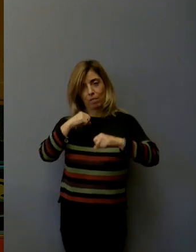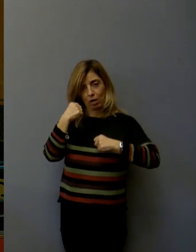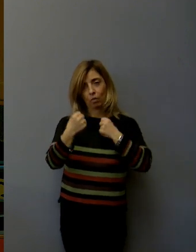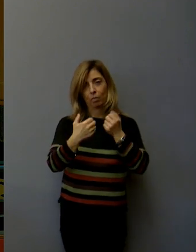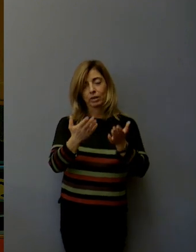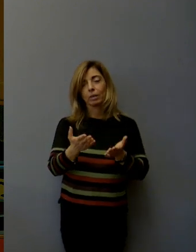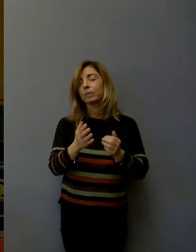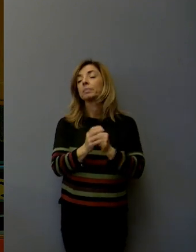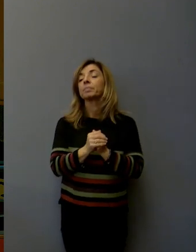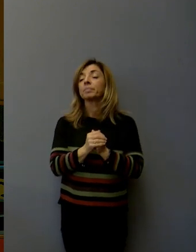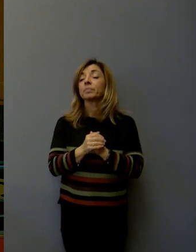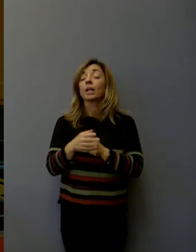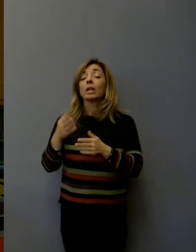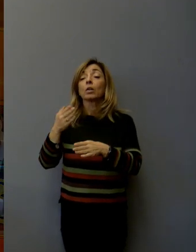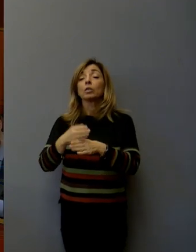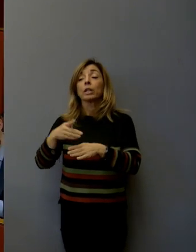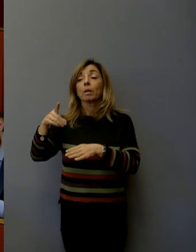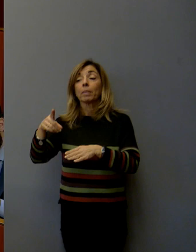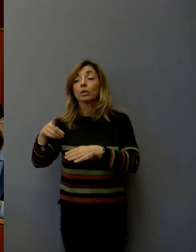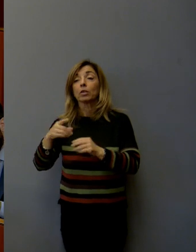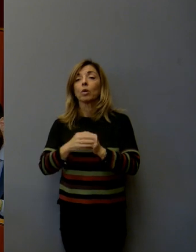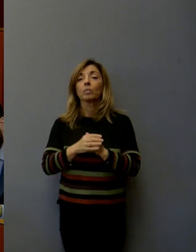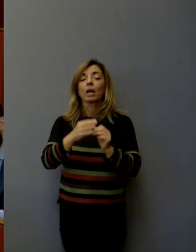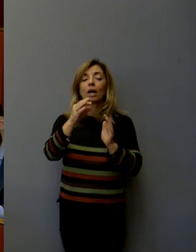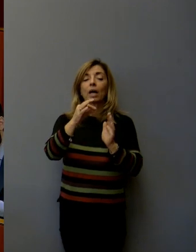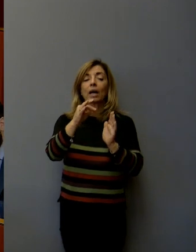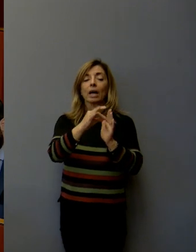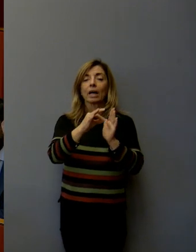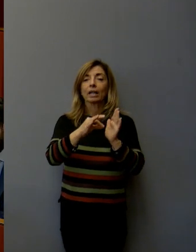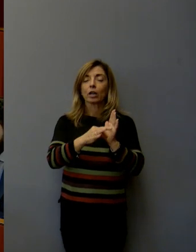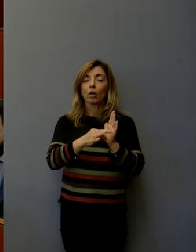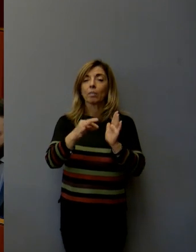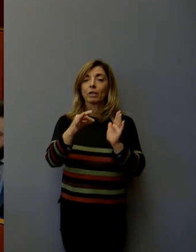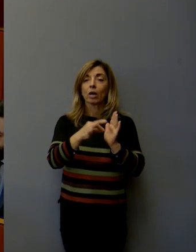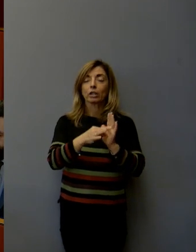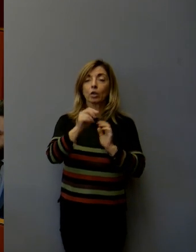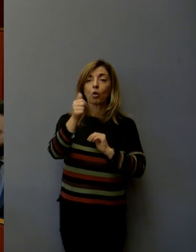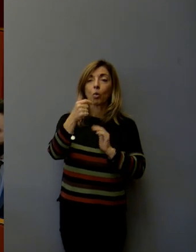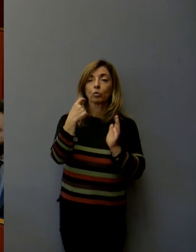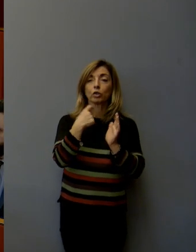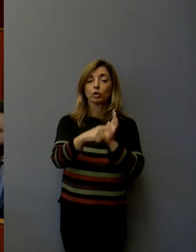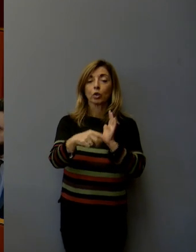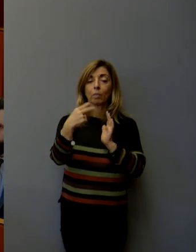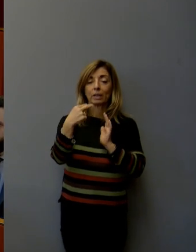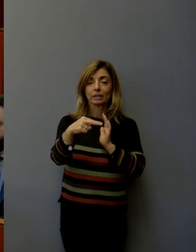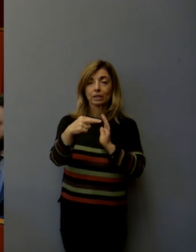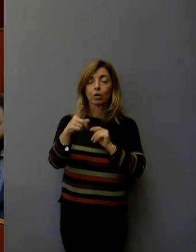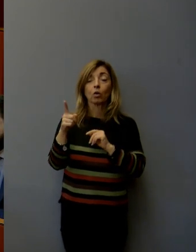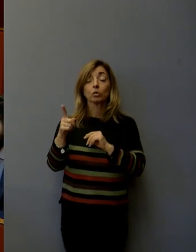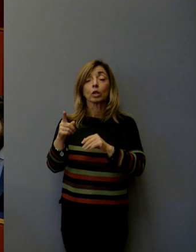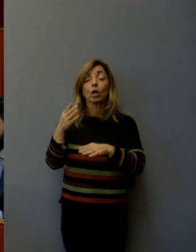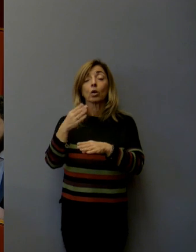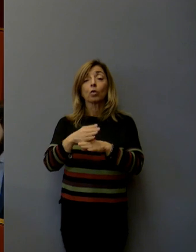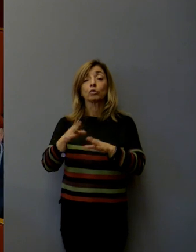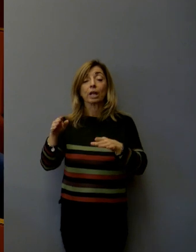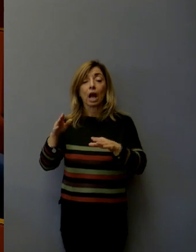richiamo al regolamento il consigliere D'Angelo e precisamente all'articolo 11 comma secondo mi ha anticipato il consigliere da angelo Quindi